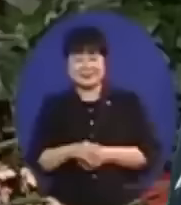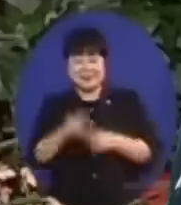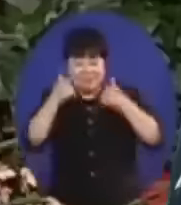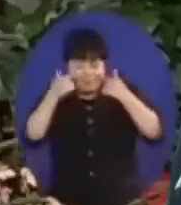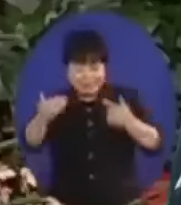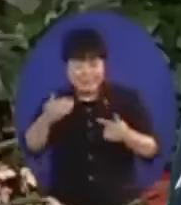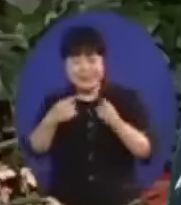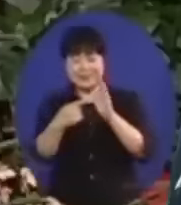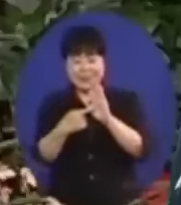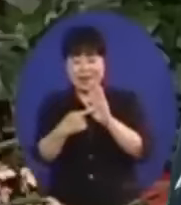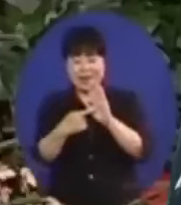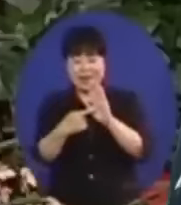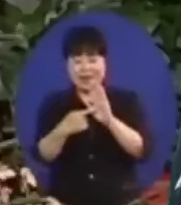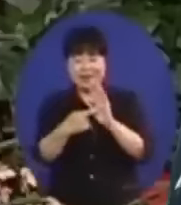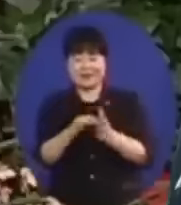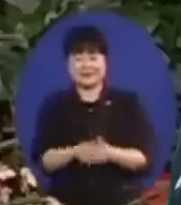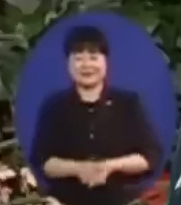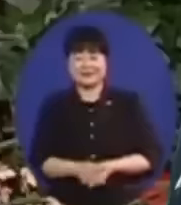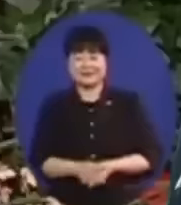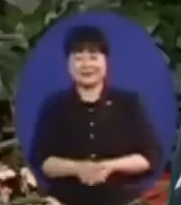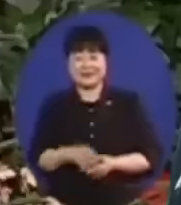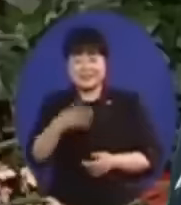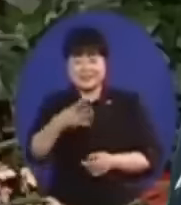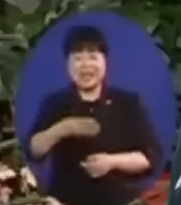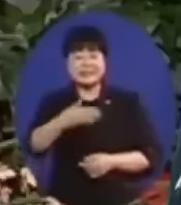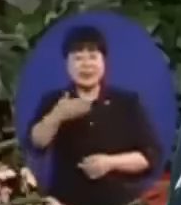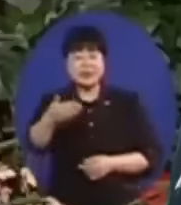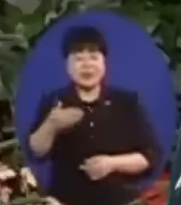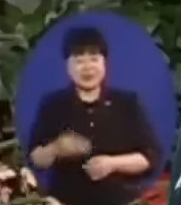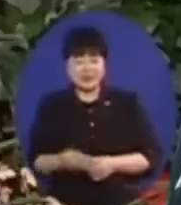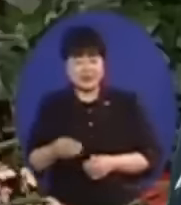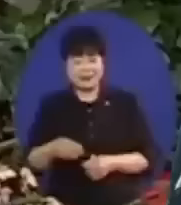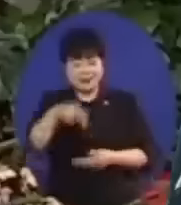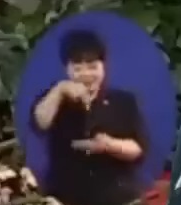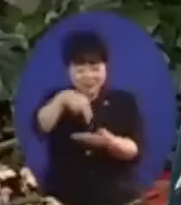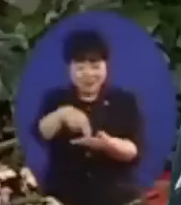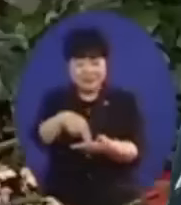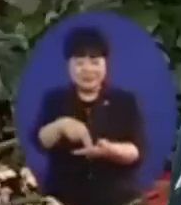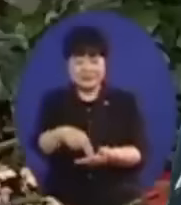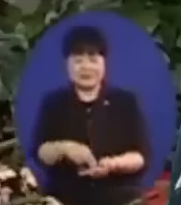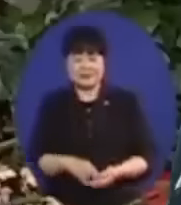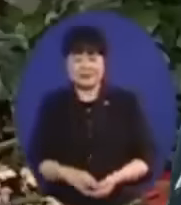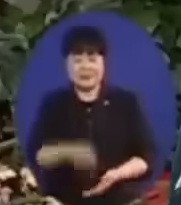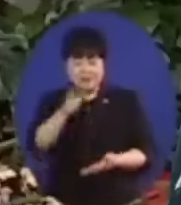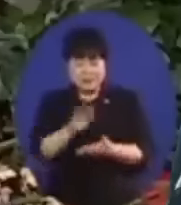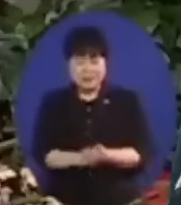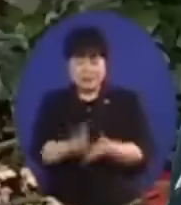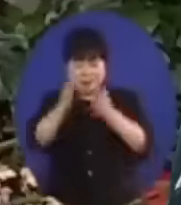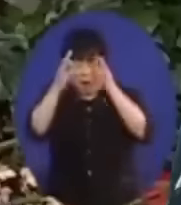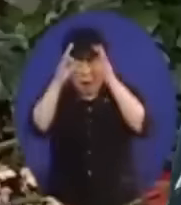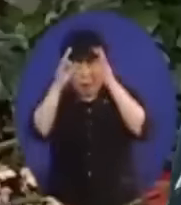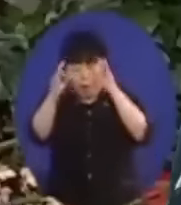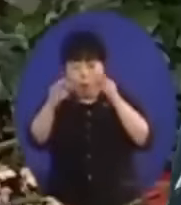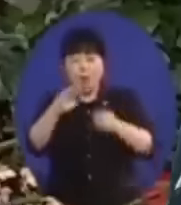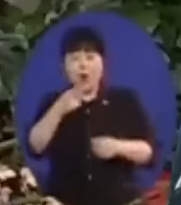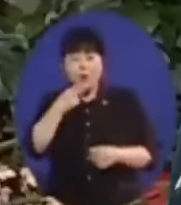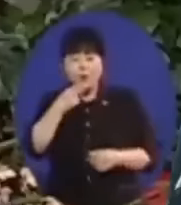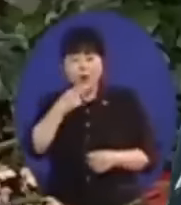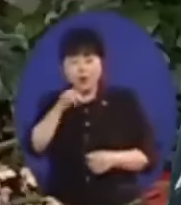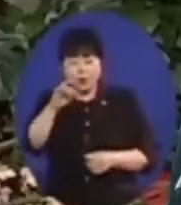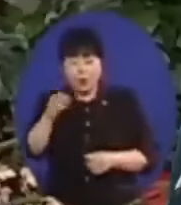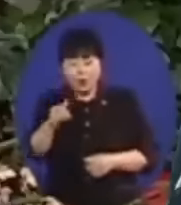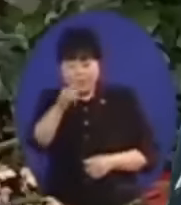뚜렷해지는 것입니다. 그래서 4차원의 영성에 있어서 강렬하게 바라보고 없는 것을 있는 것